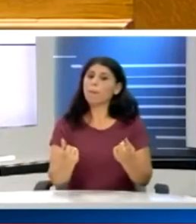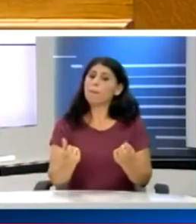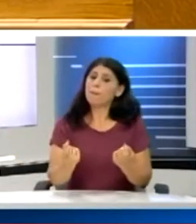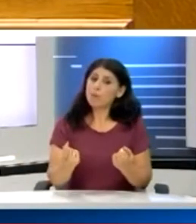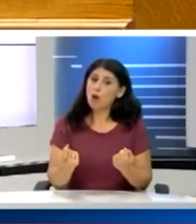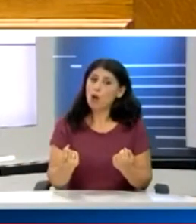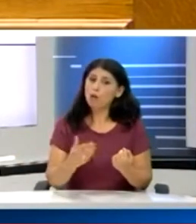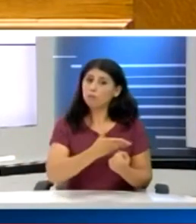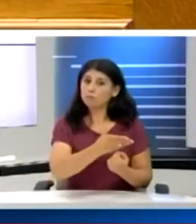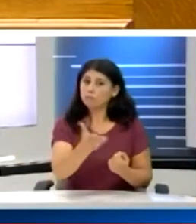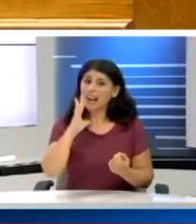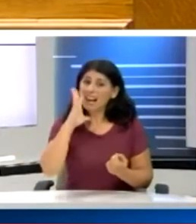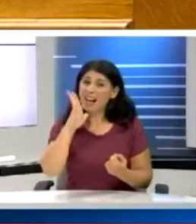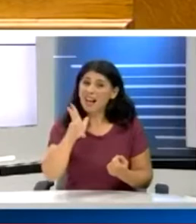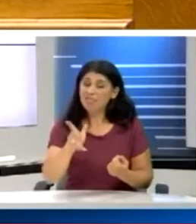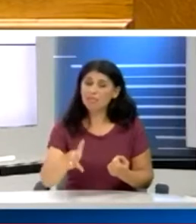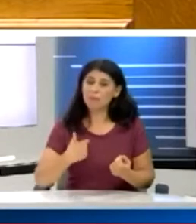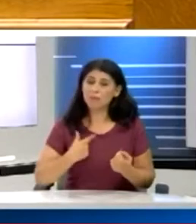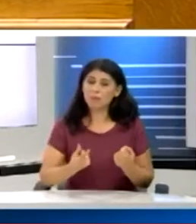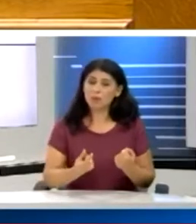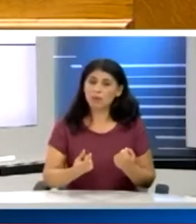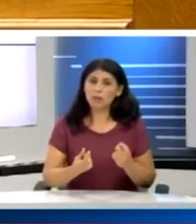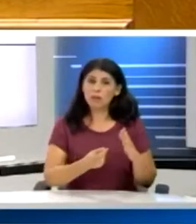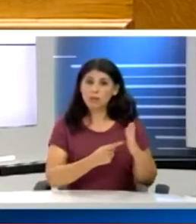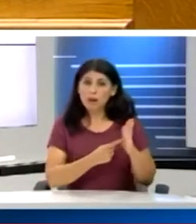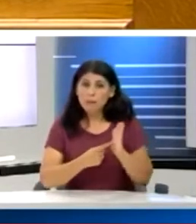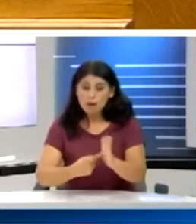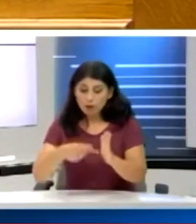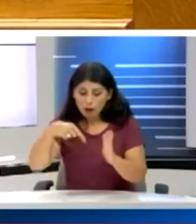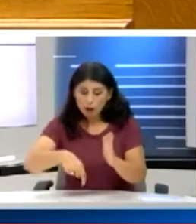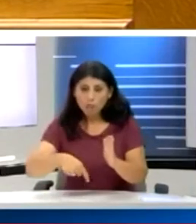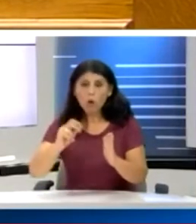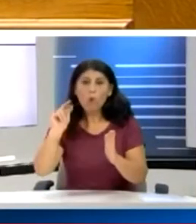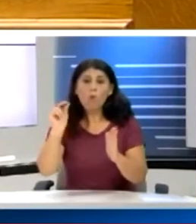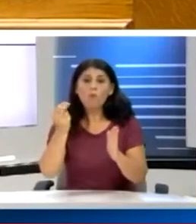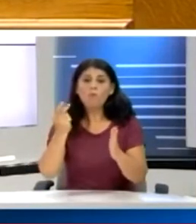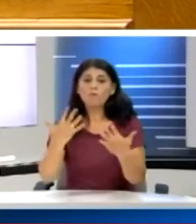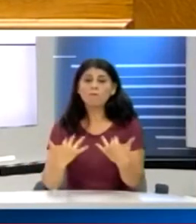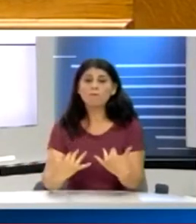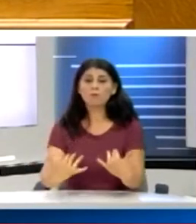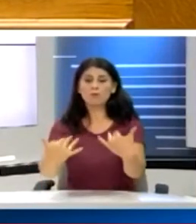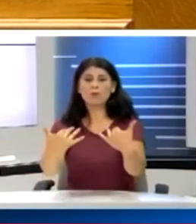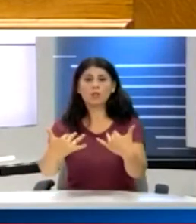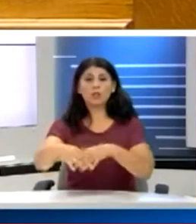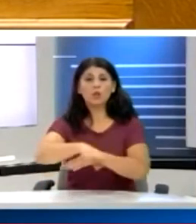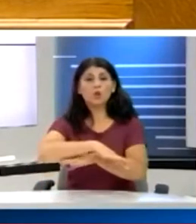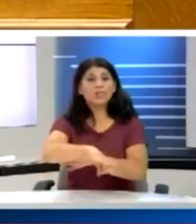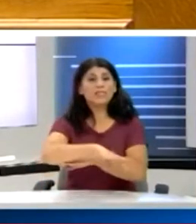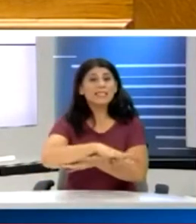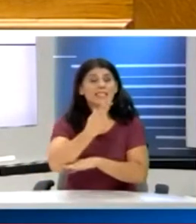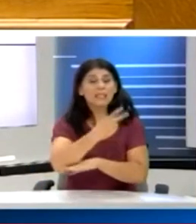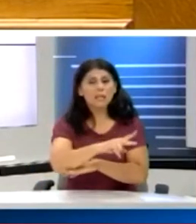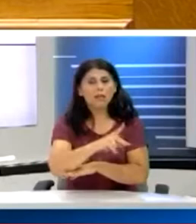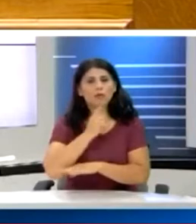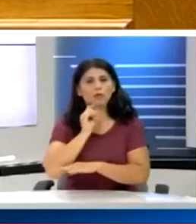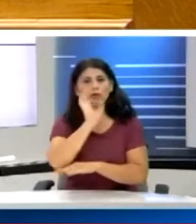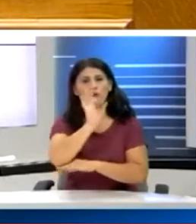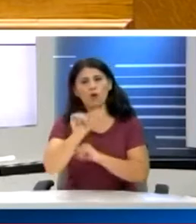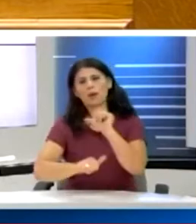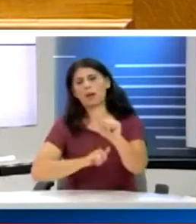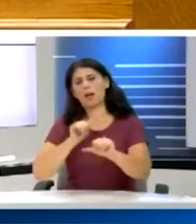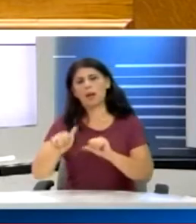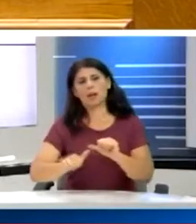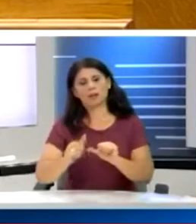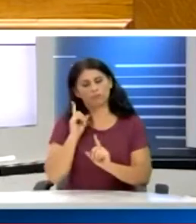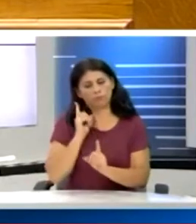προκαλούμε σχεδόν καθημερινά να παρουσιάσετε εδώ στο Κοινοβούλιο το σχέδιό σας προκειμένου να αλλάξουν